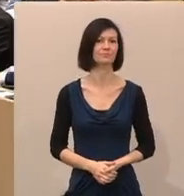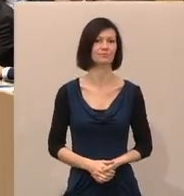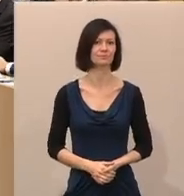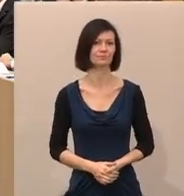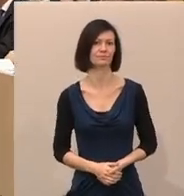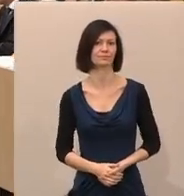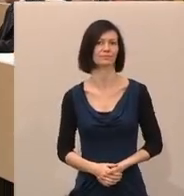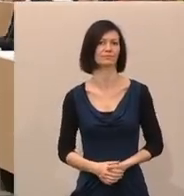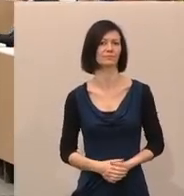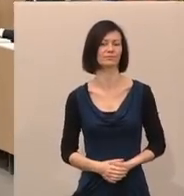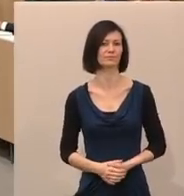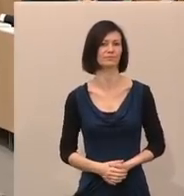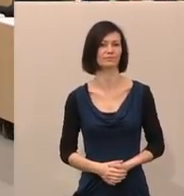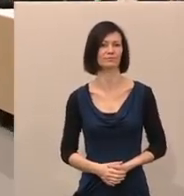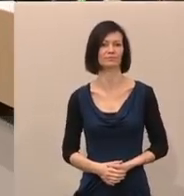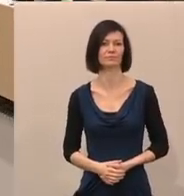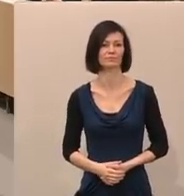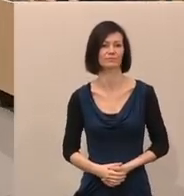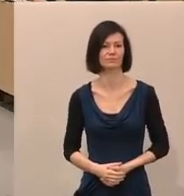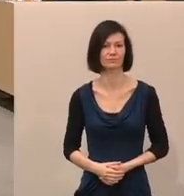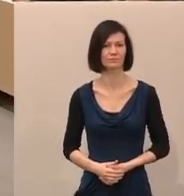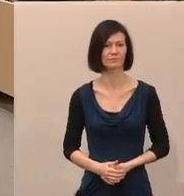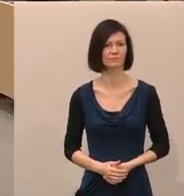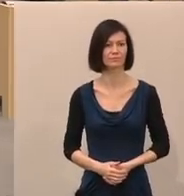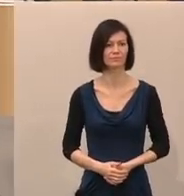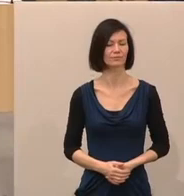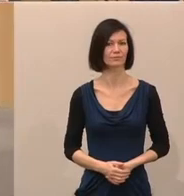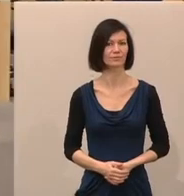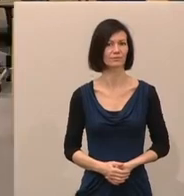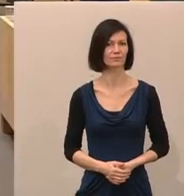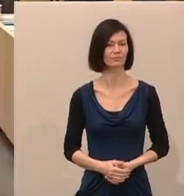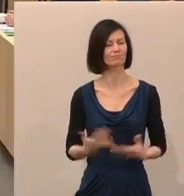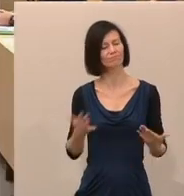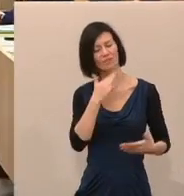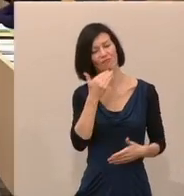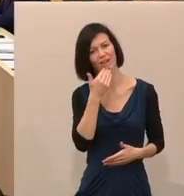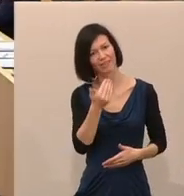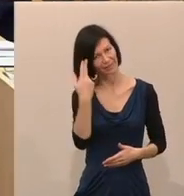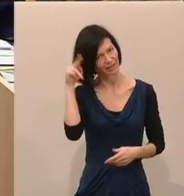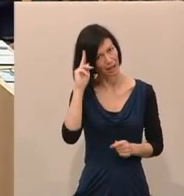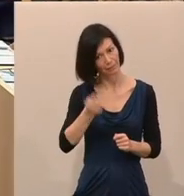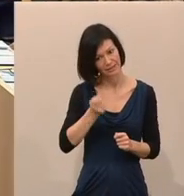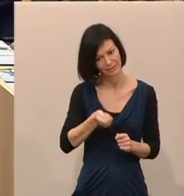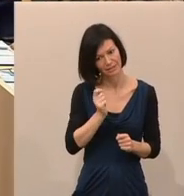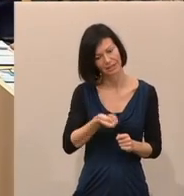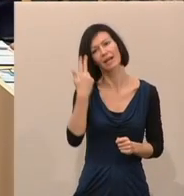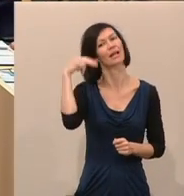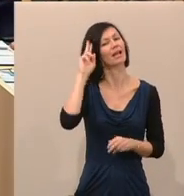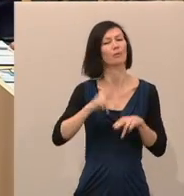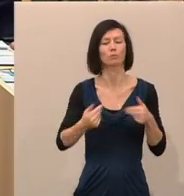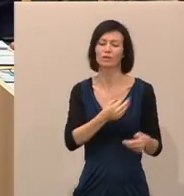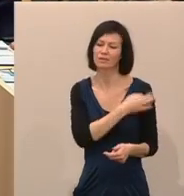Wohl kein gutes Haar an der Regierungspolitik wird der nächste Redner lassen, der stellvertretende Klubobmann der SPÖ, Jörg Leichtfried. Bundeskanzler,